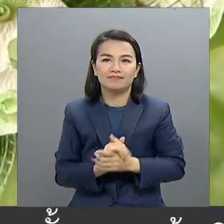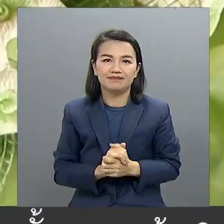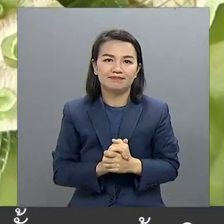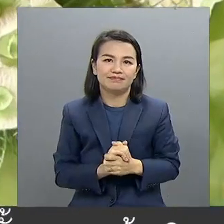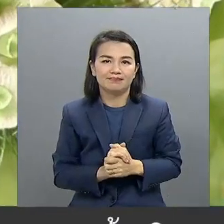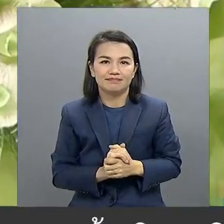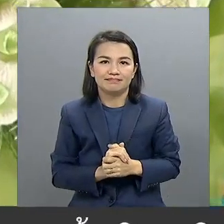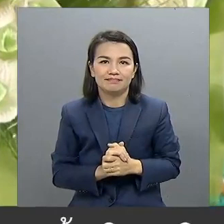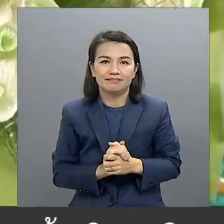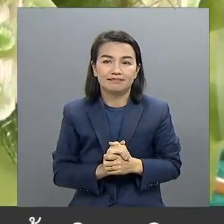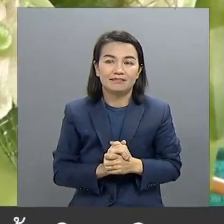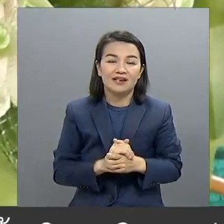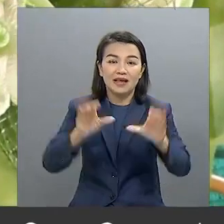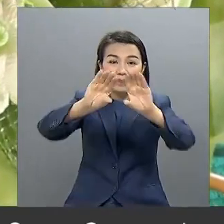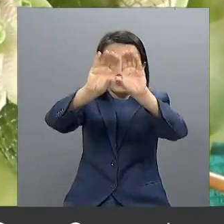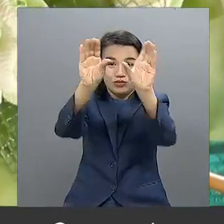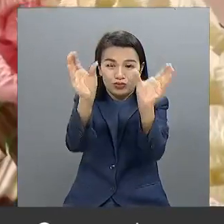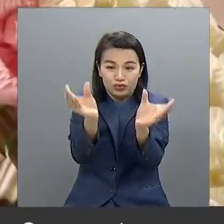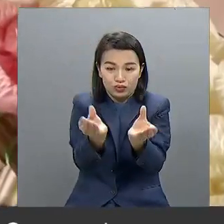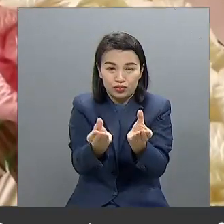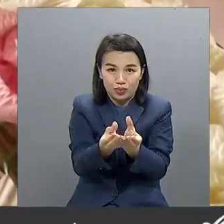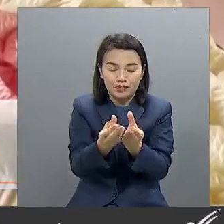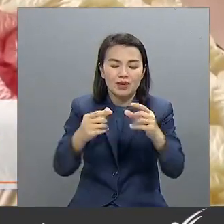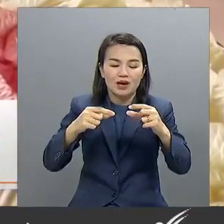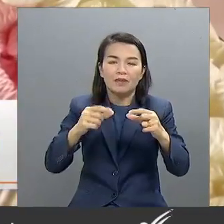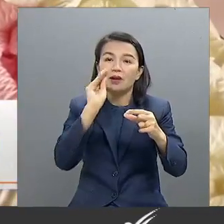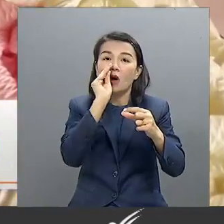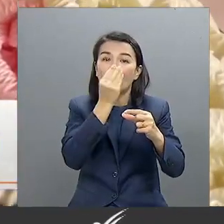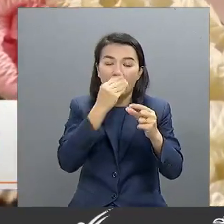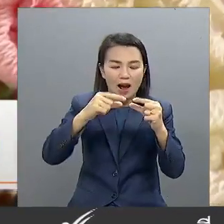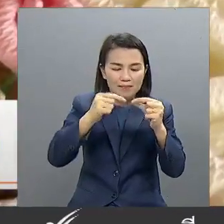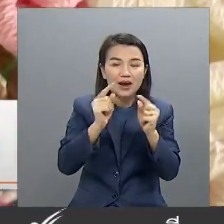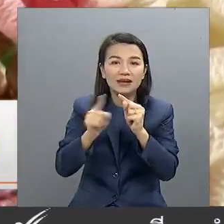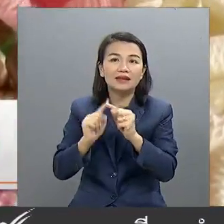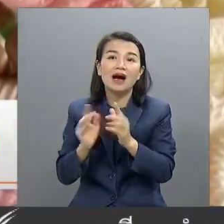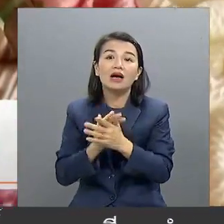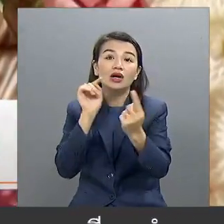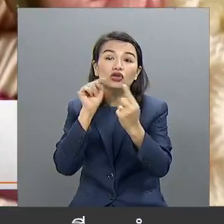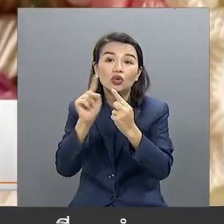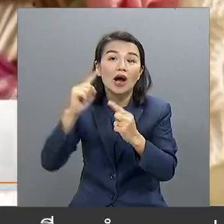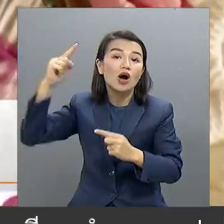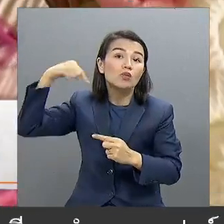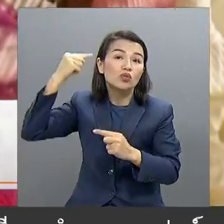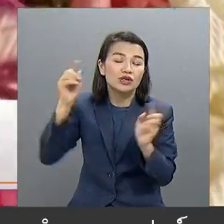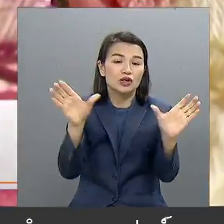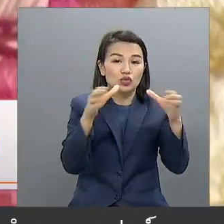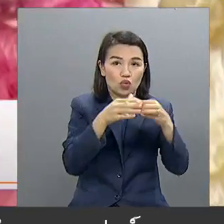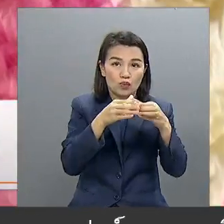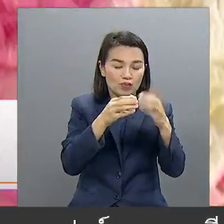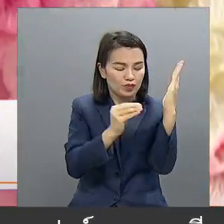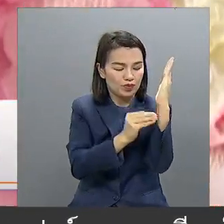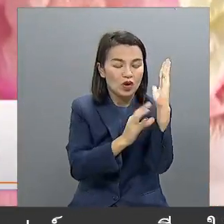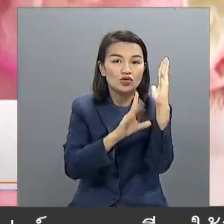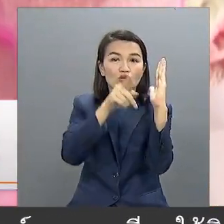คงหรดดอกไม้จันเหล่านี้นะครบเป็คงหีดที่มาจากฝีมือของกลมสตรีในตำบบางหมาก อำเภอเมืองจัหวชุมครนะครับรวมตัวก